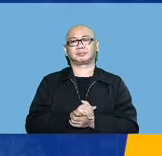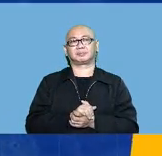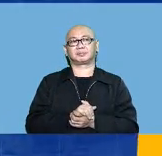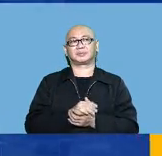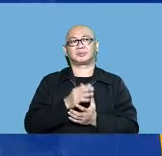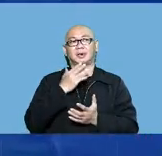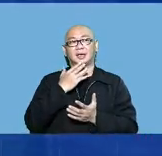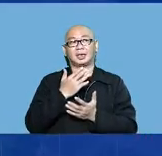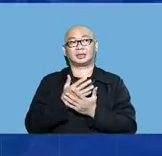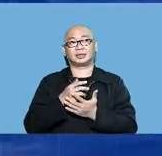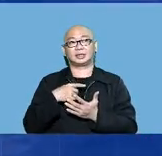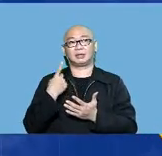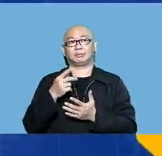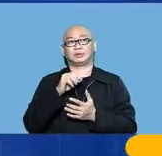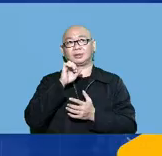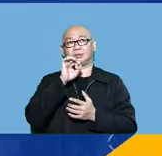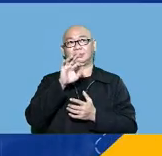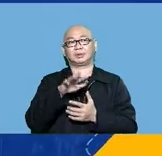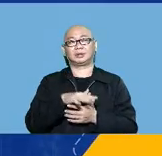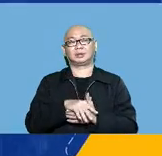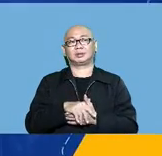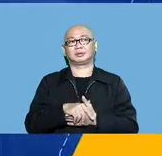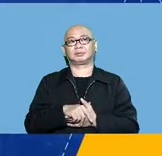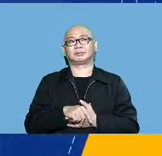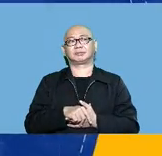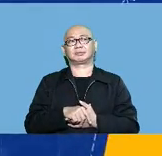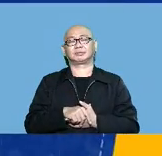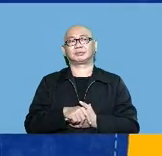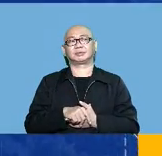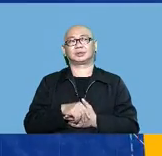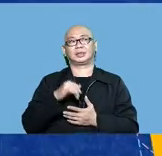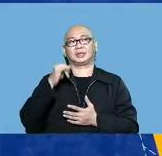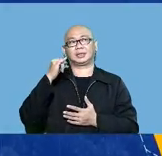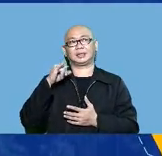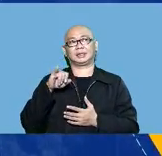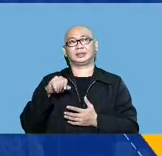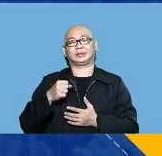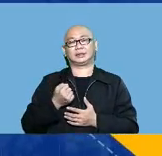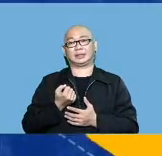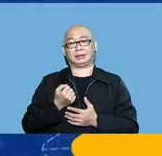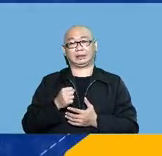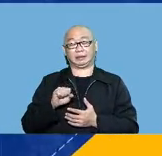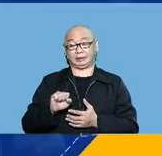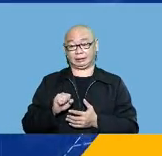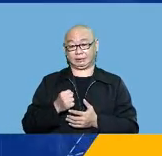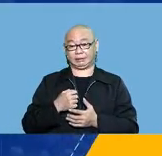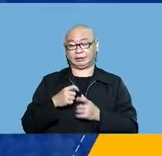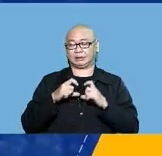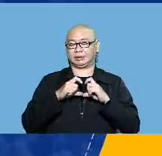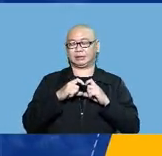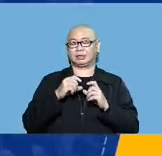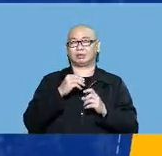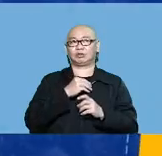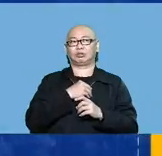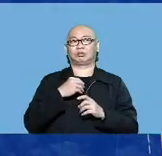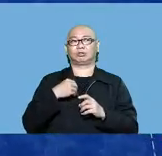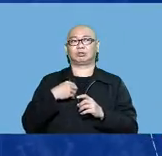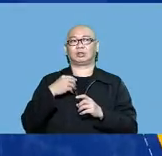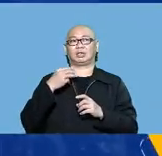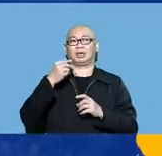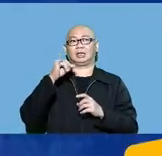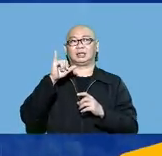Terima kasih kami sampaikan juga pada istri tercinta, Dr. Arolita Ika